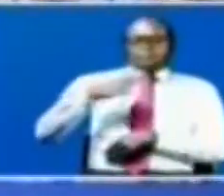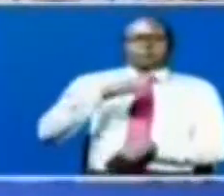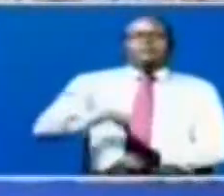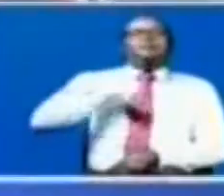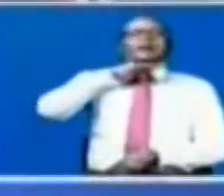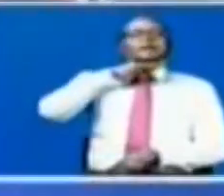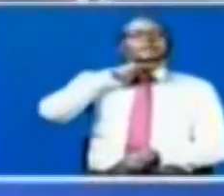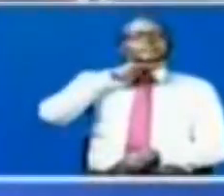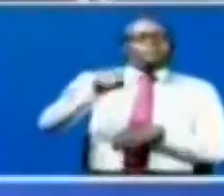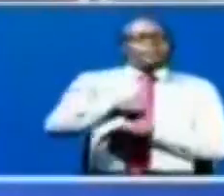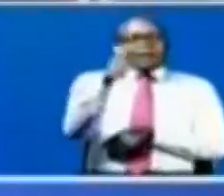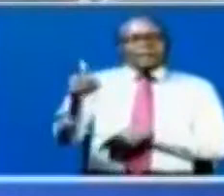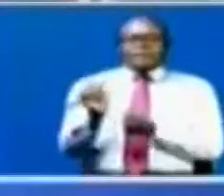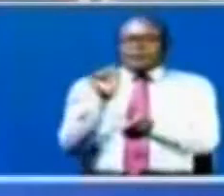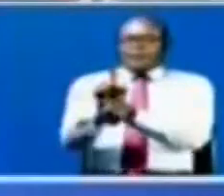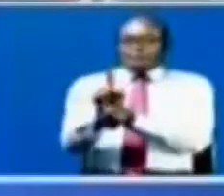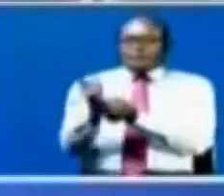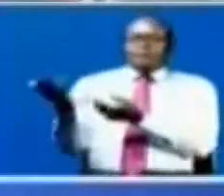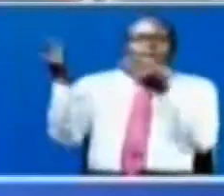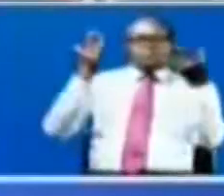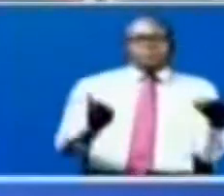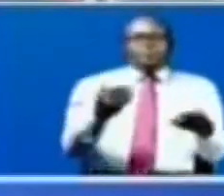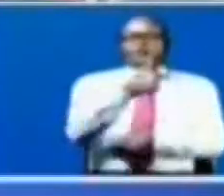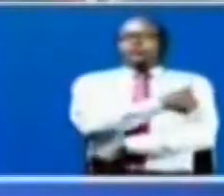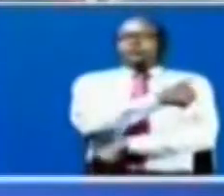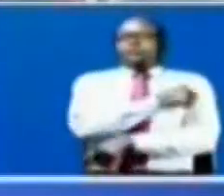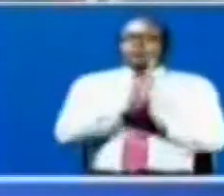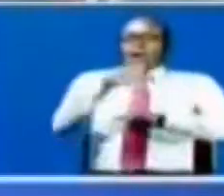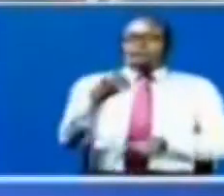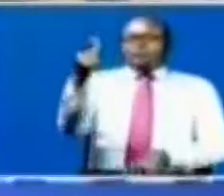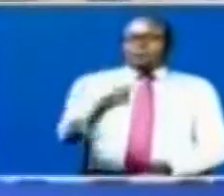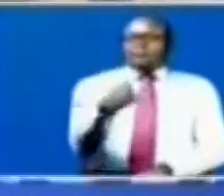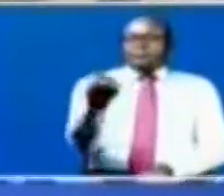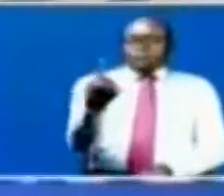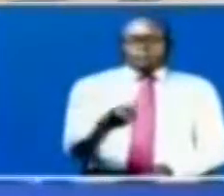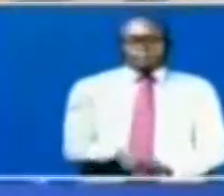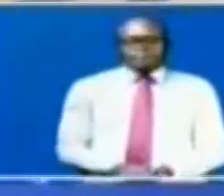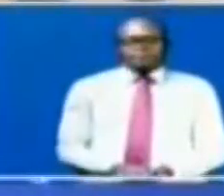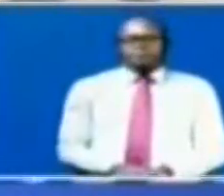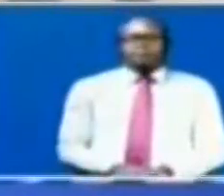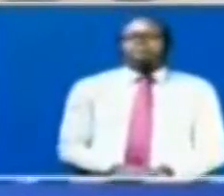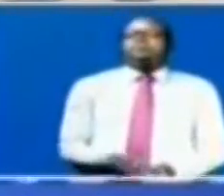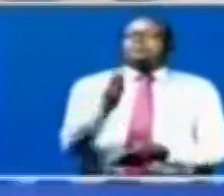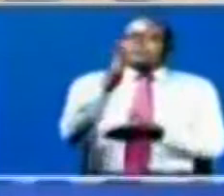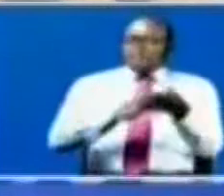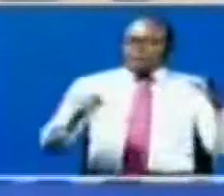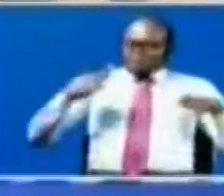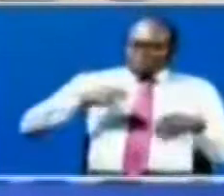yao huku wengine 11 kujeruhiwa katika kipindi cha mwezi mmoja. Kuna wanje na kuna wale wa hapa